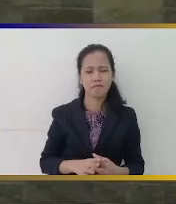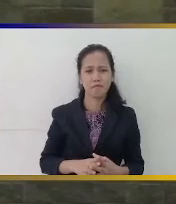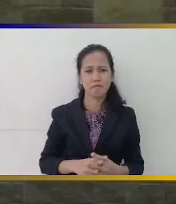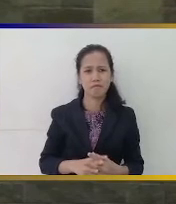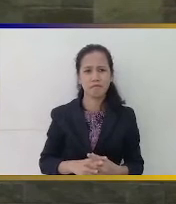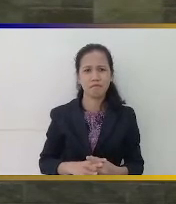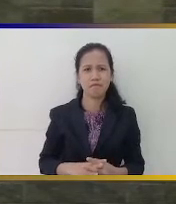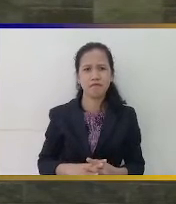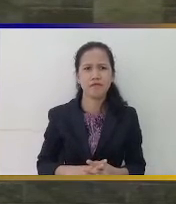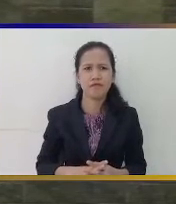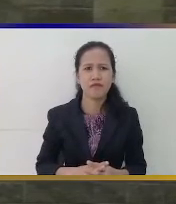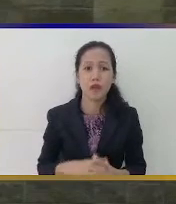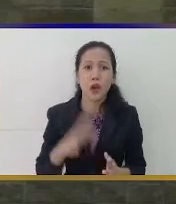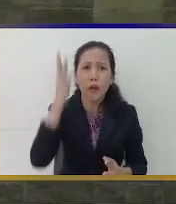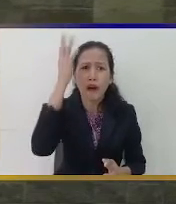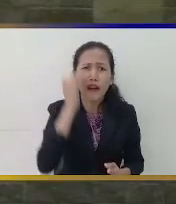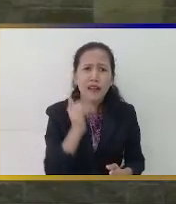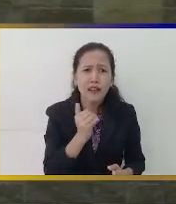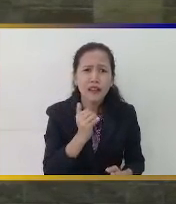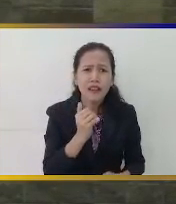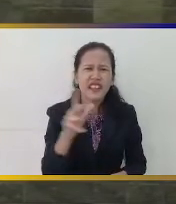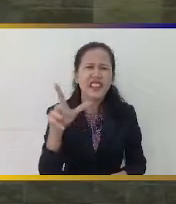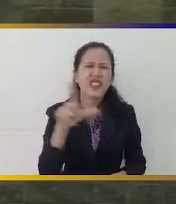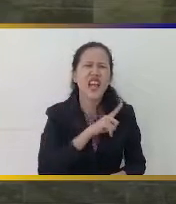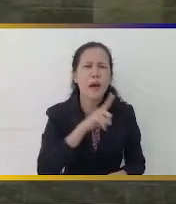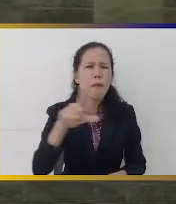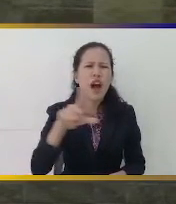Bakit po? Tamad.